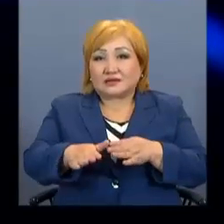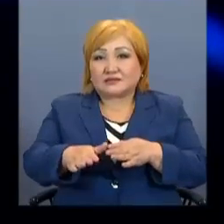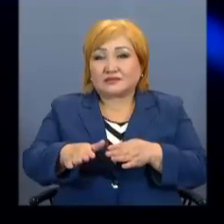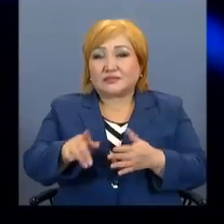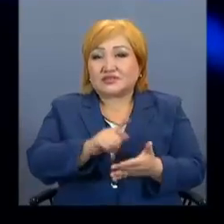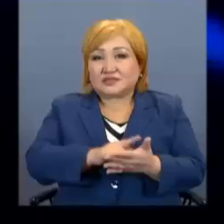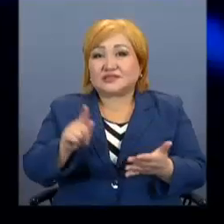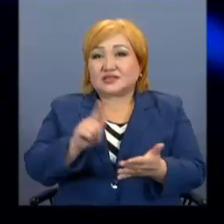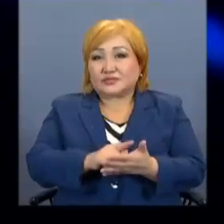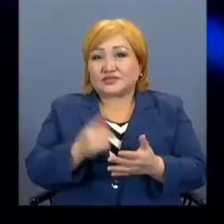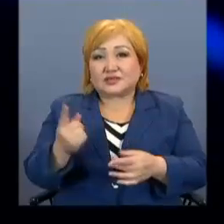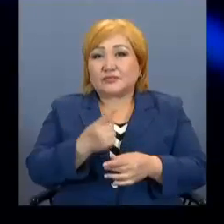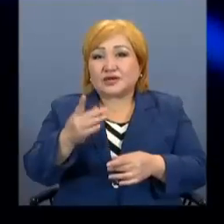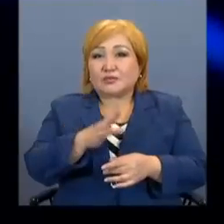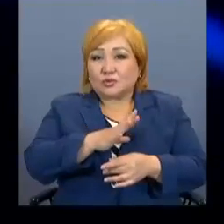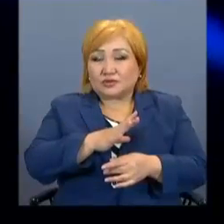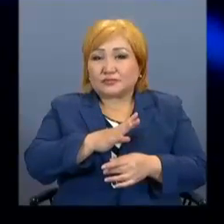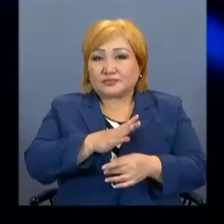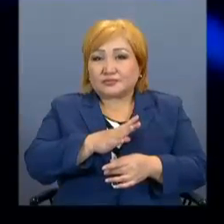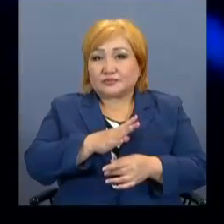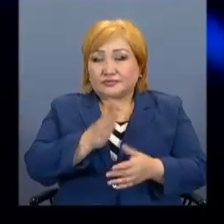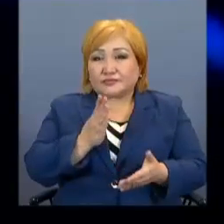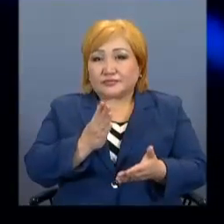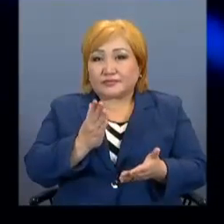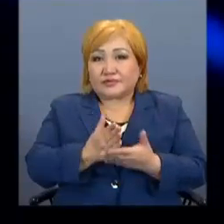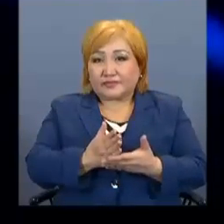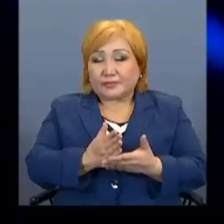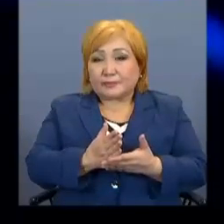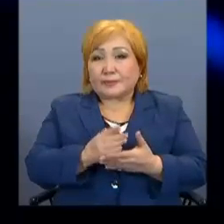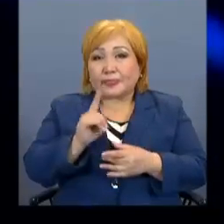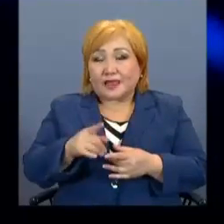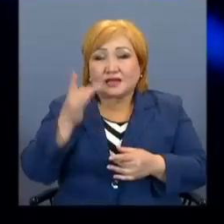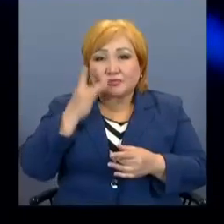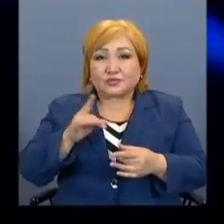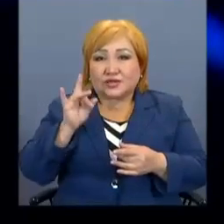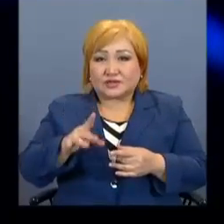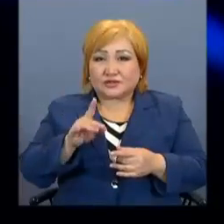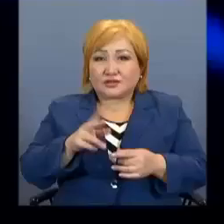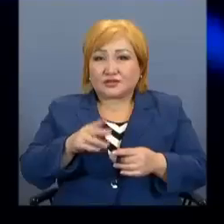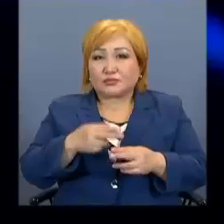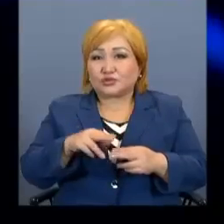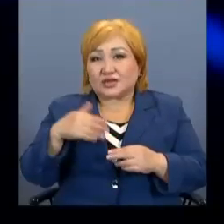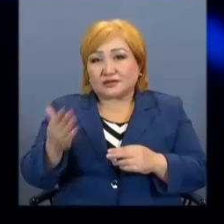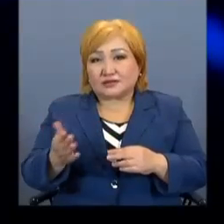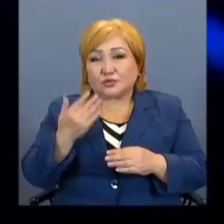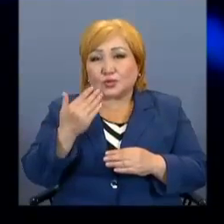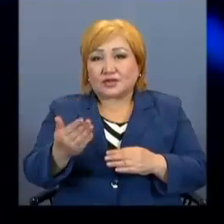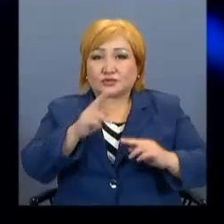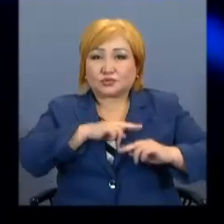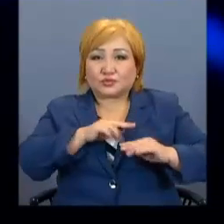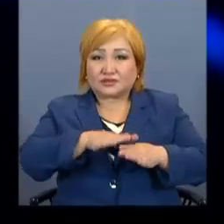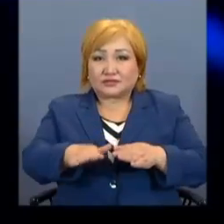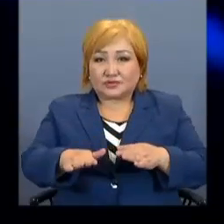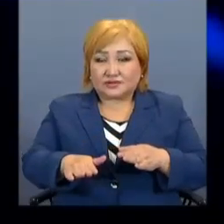атқаратын міндеттеріміздің бірі болып есептеледі. Олар ұдайы жұмыс атқарып отырады бұл жағынан. Енді негізі